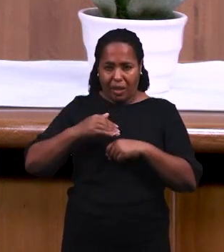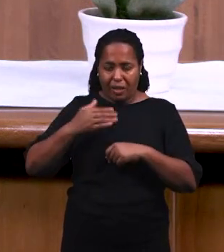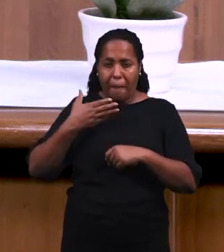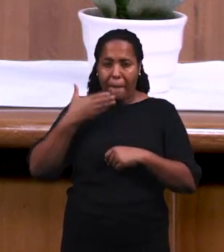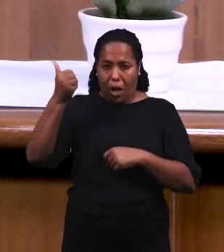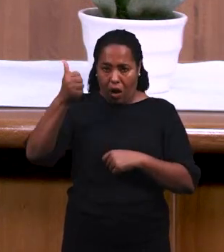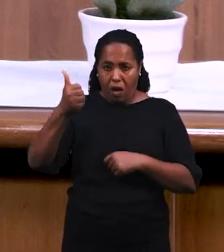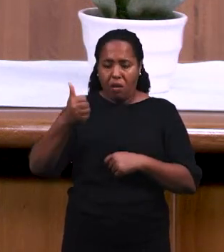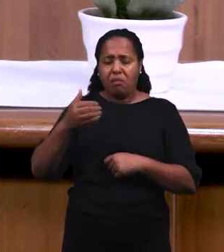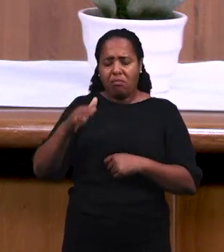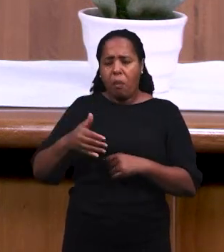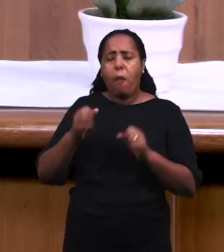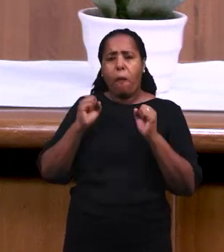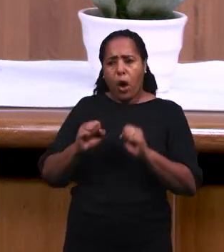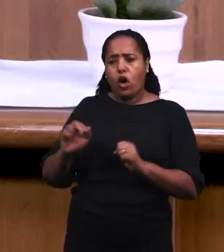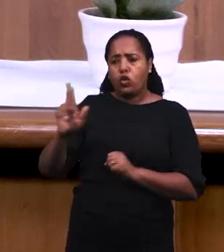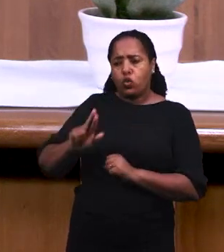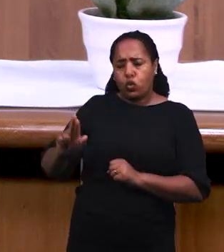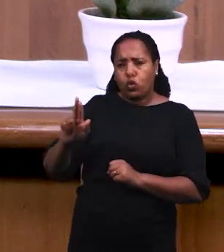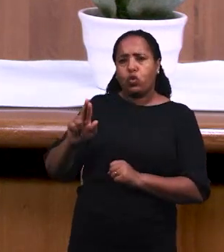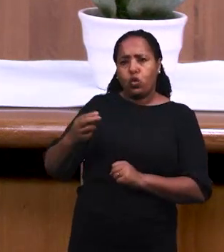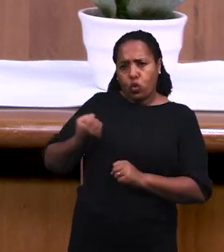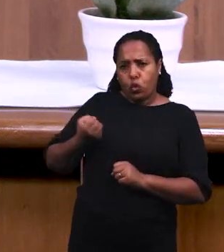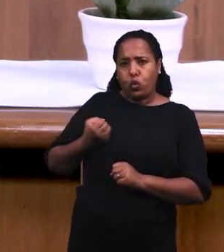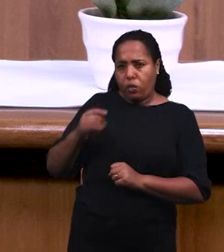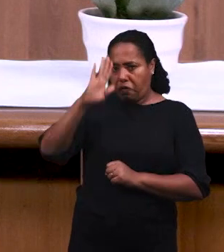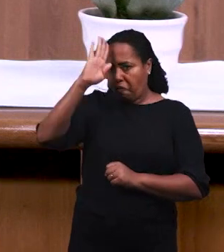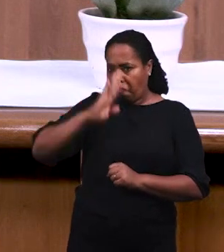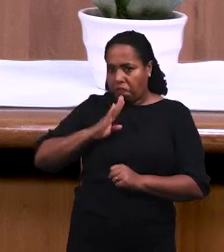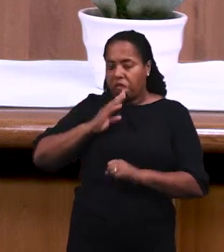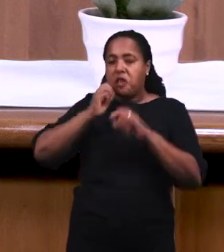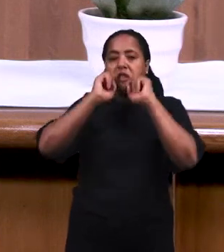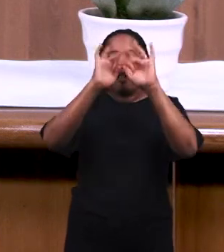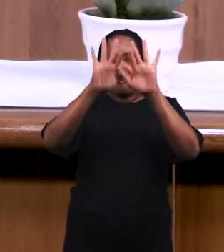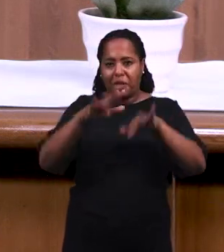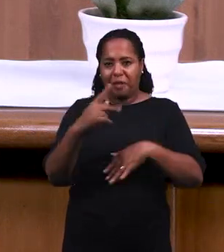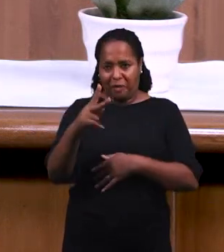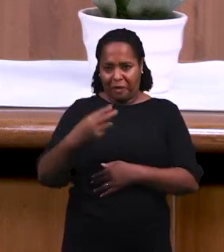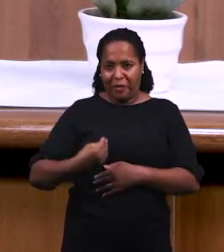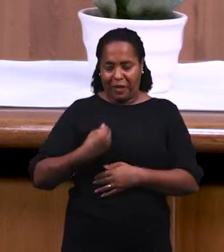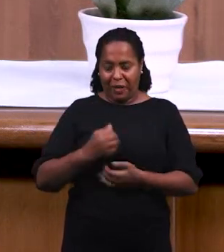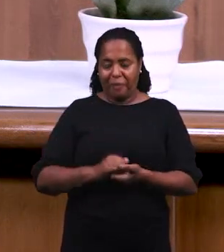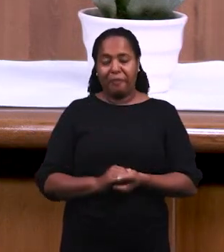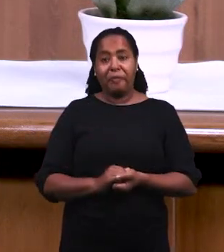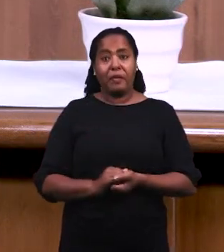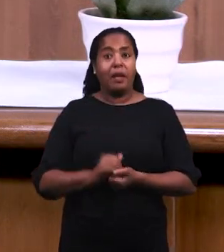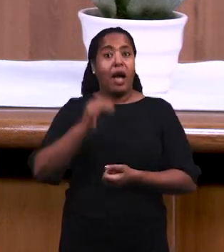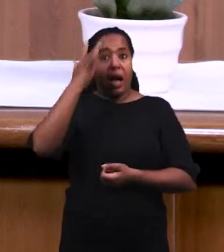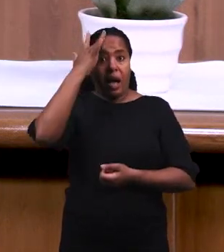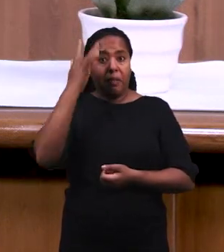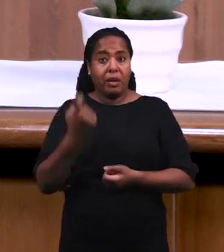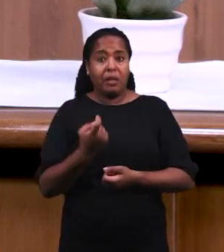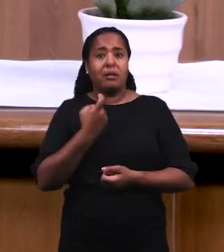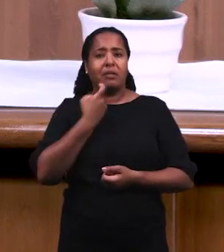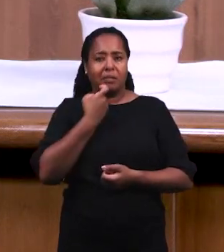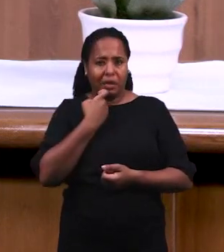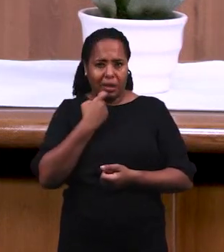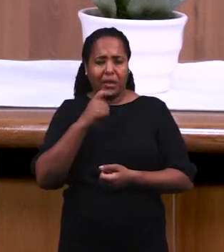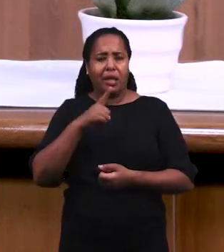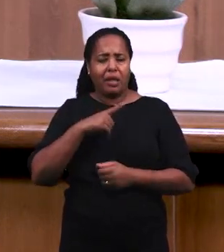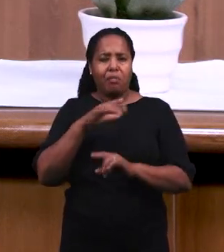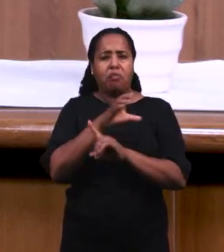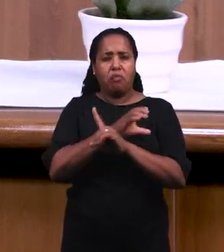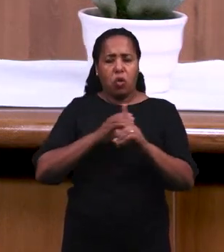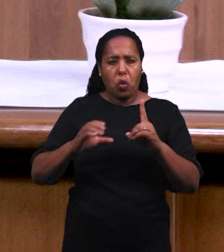переживание с Богом, позвоните, и вы получите ваше благословение. Завтра, возлюбленные, в пятницу у нас